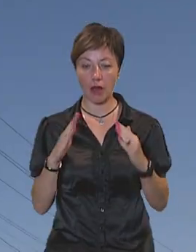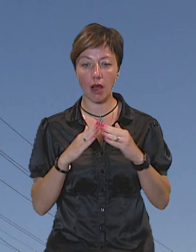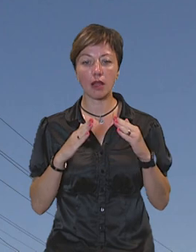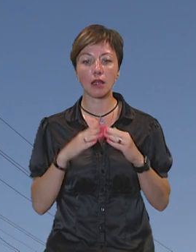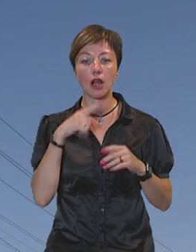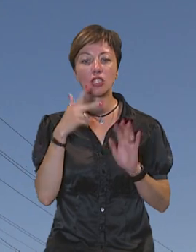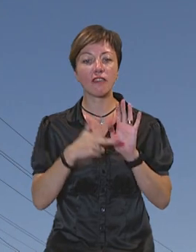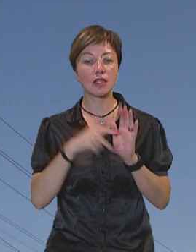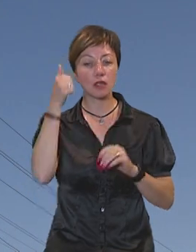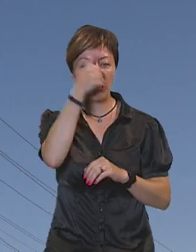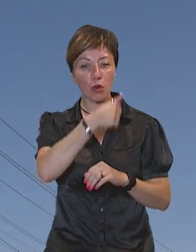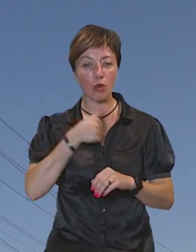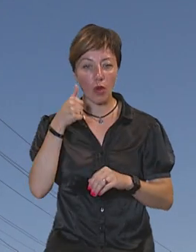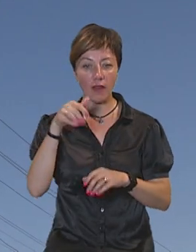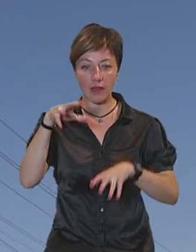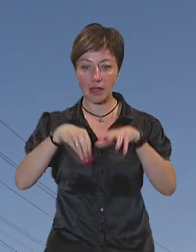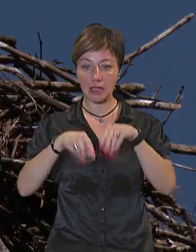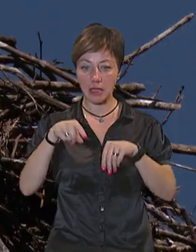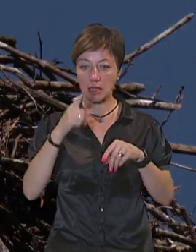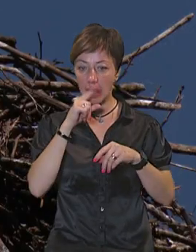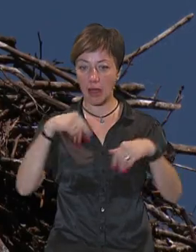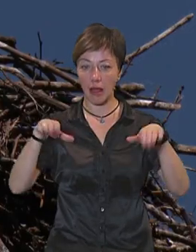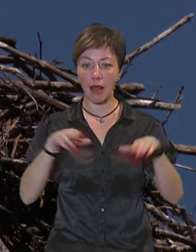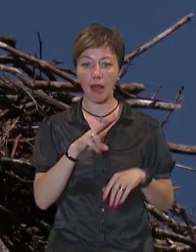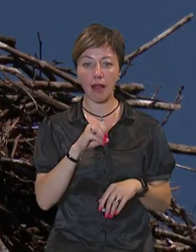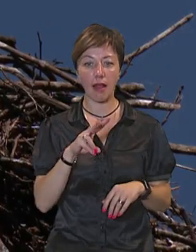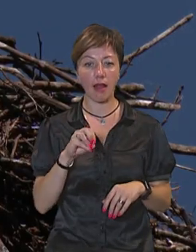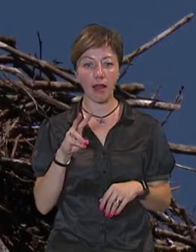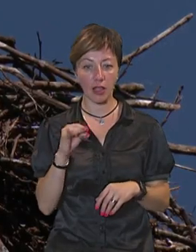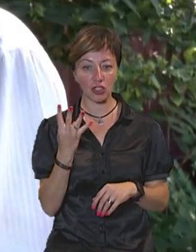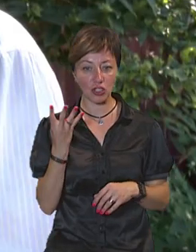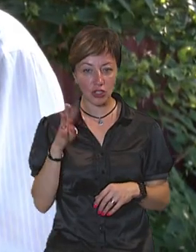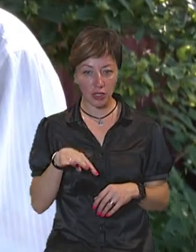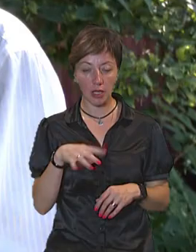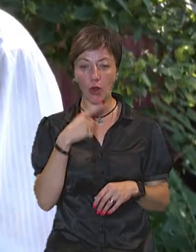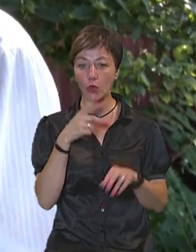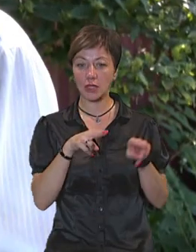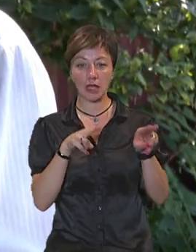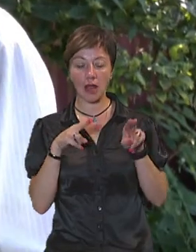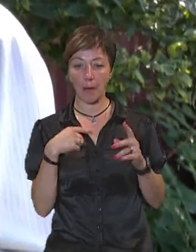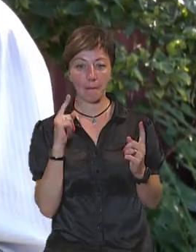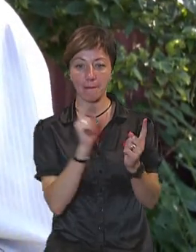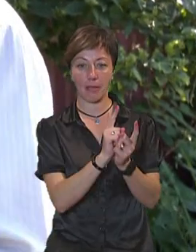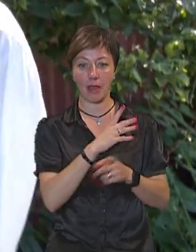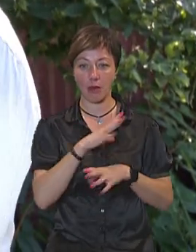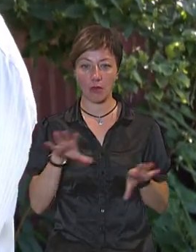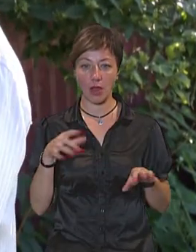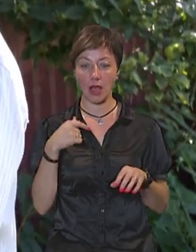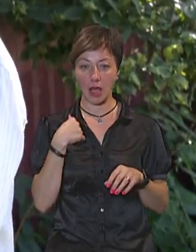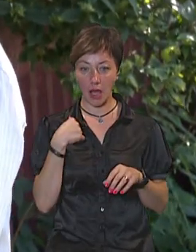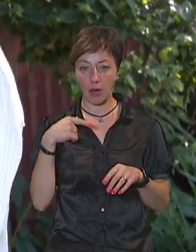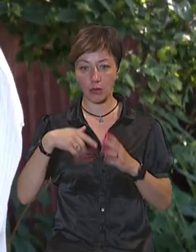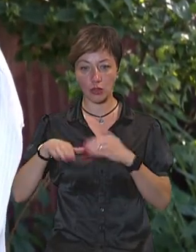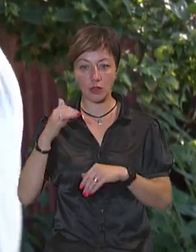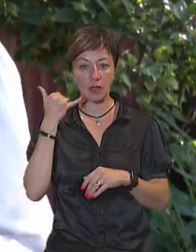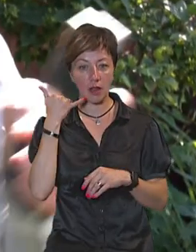Каже, 8 років там гніздяться лелеки. Цьогоріч їх четверо. До того, хто стріляв, каже, не наважився підходити. Я пішов за телефоном,